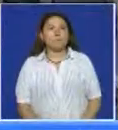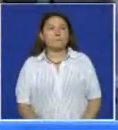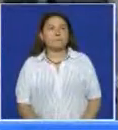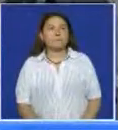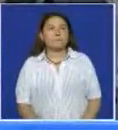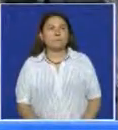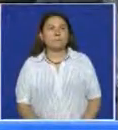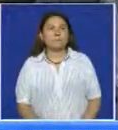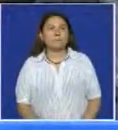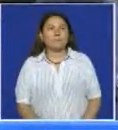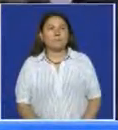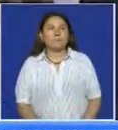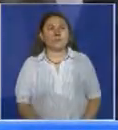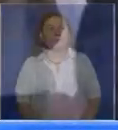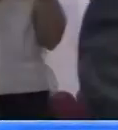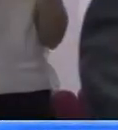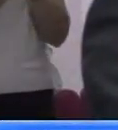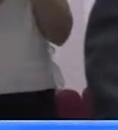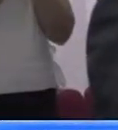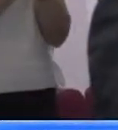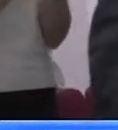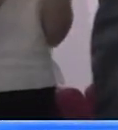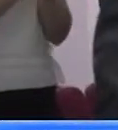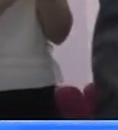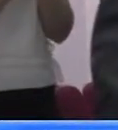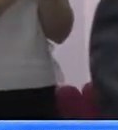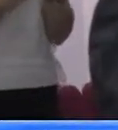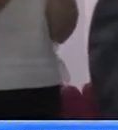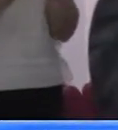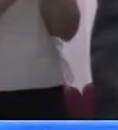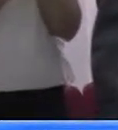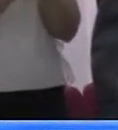из назар султанов дружбой нур buy соломат каипов специально для к спят парад